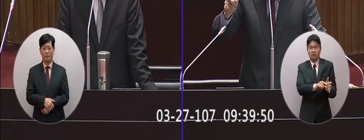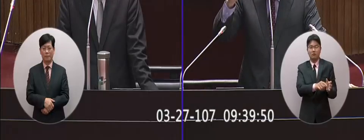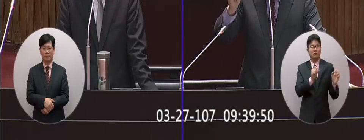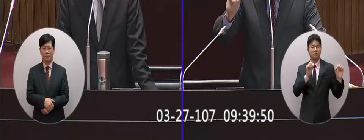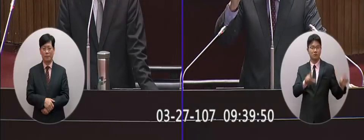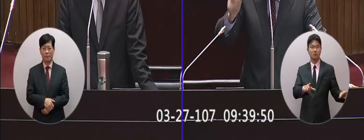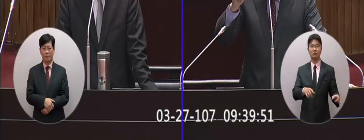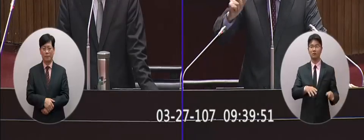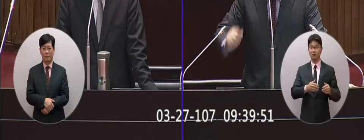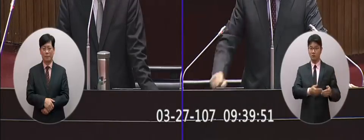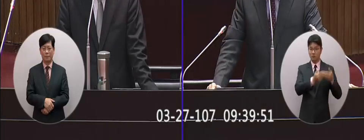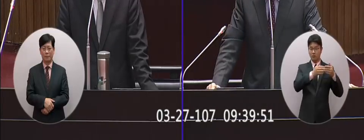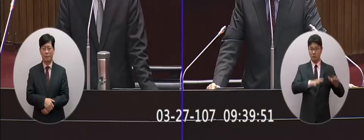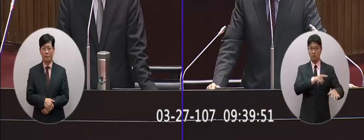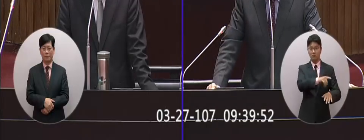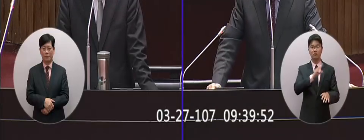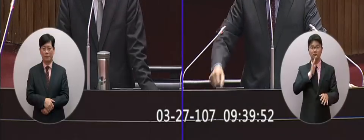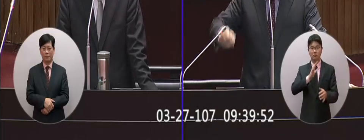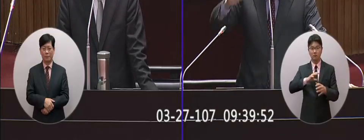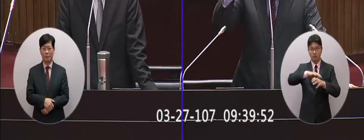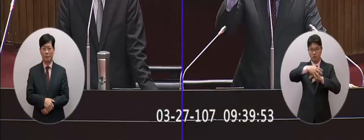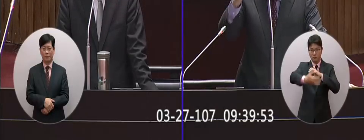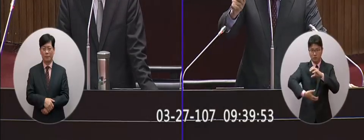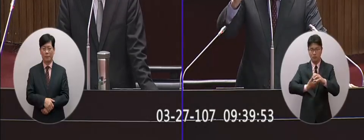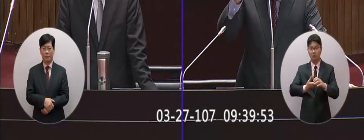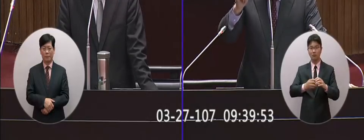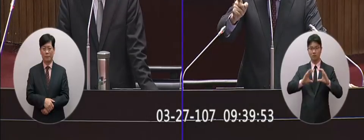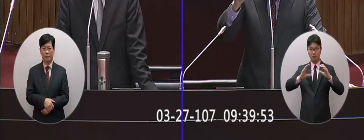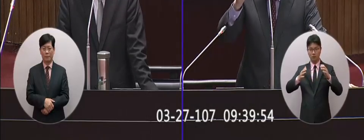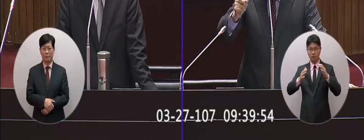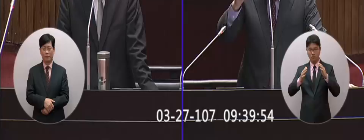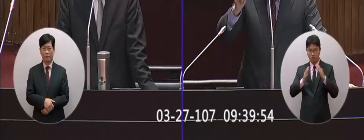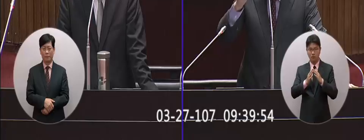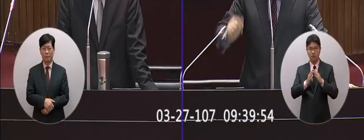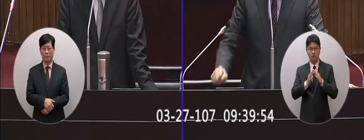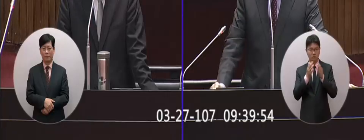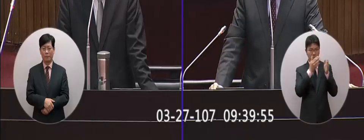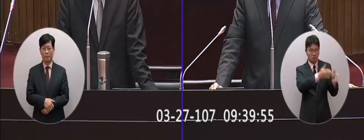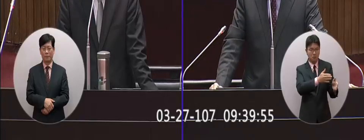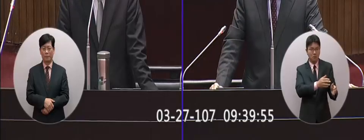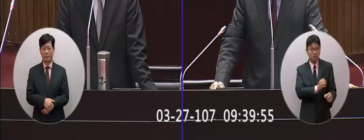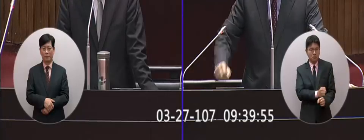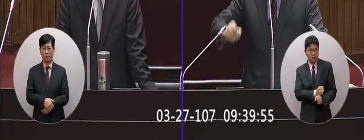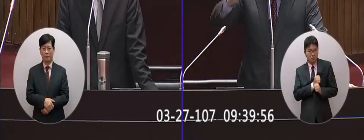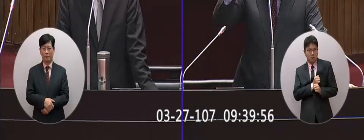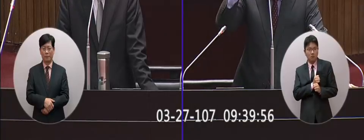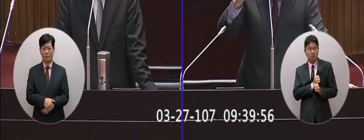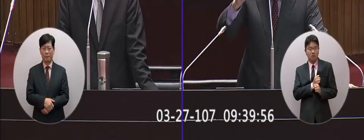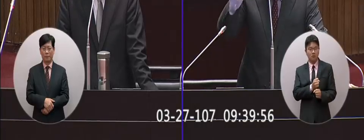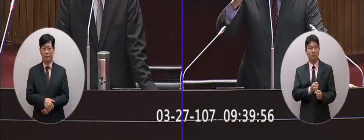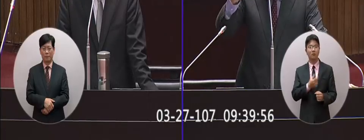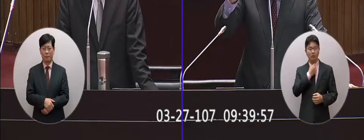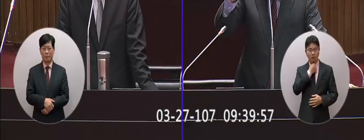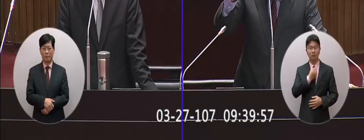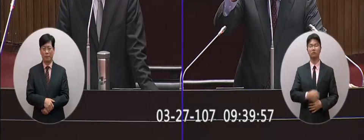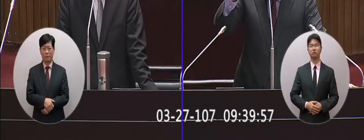现在全世界所有国家都必须谨慎面对的趋势。